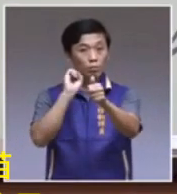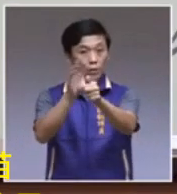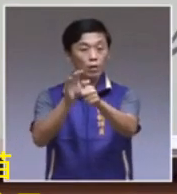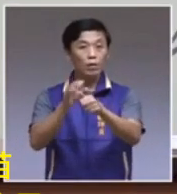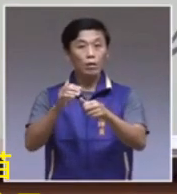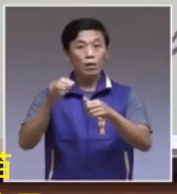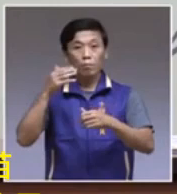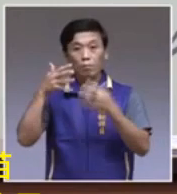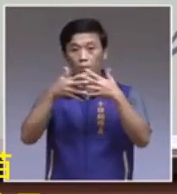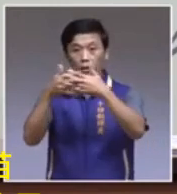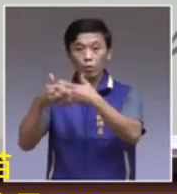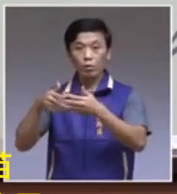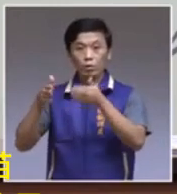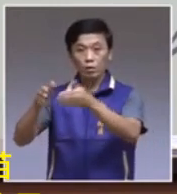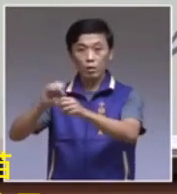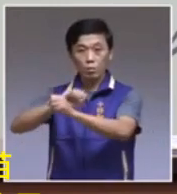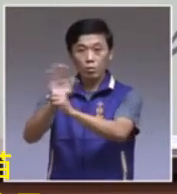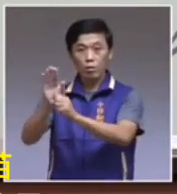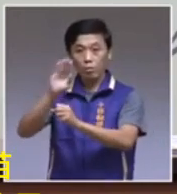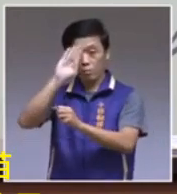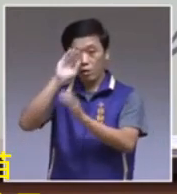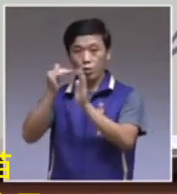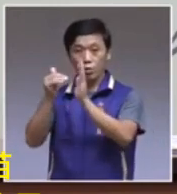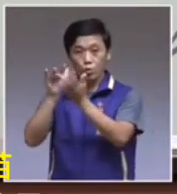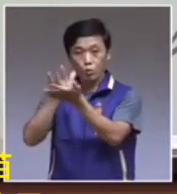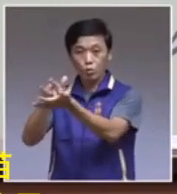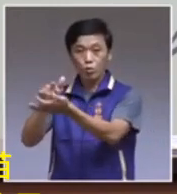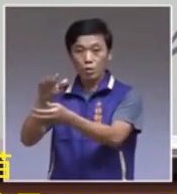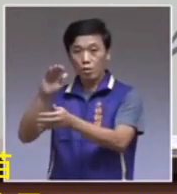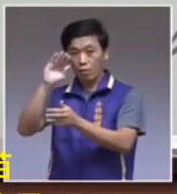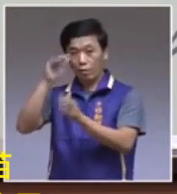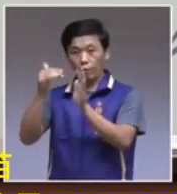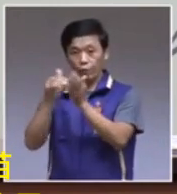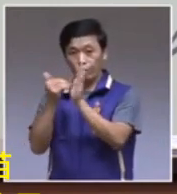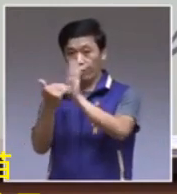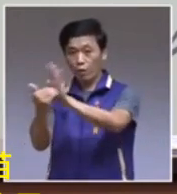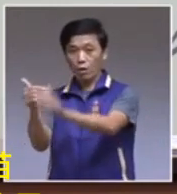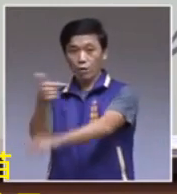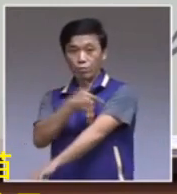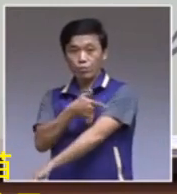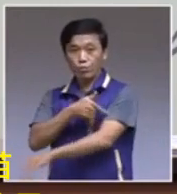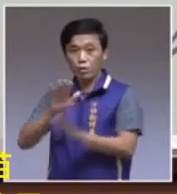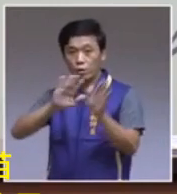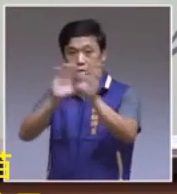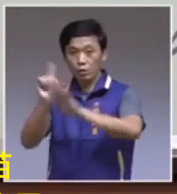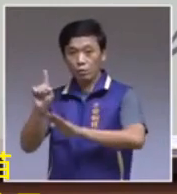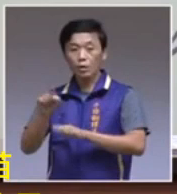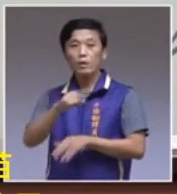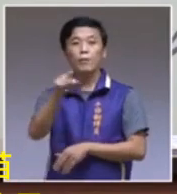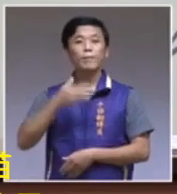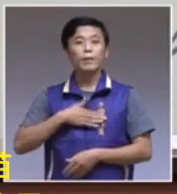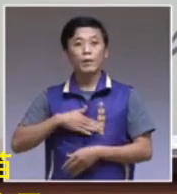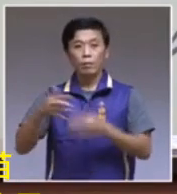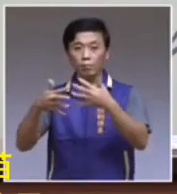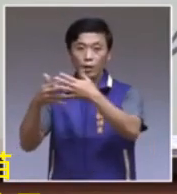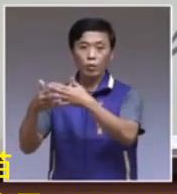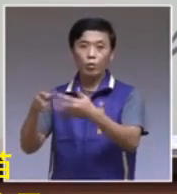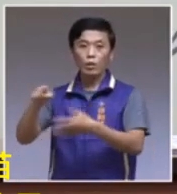冠肺炎疫苗施打的一个情形。那大家知道，美国目前大概有